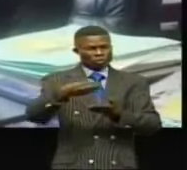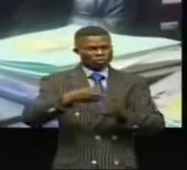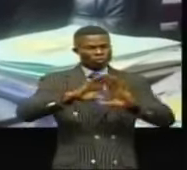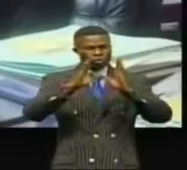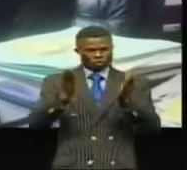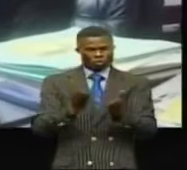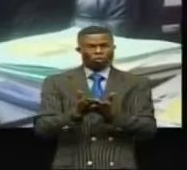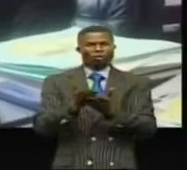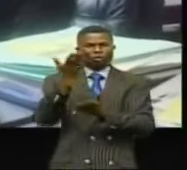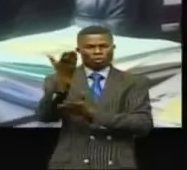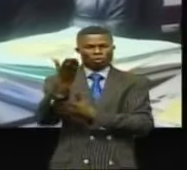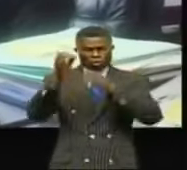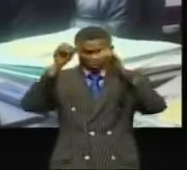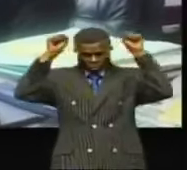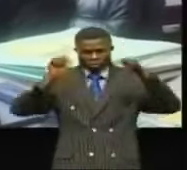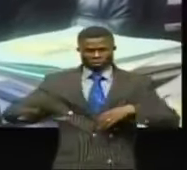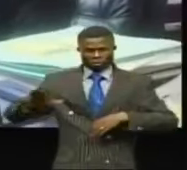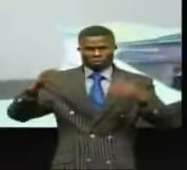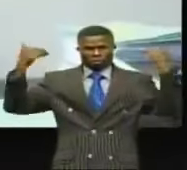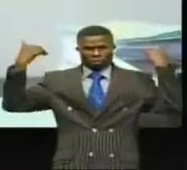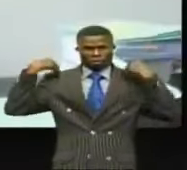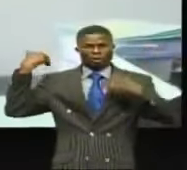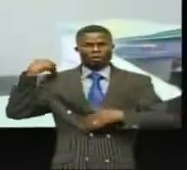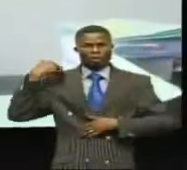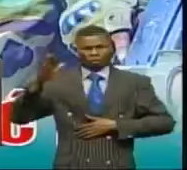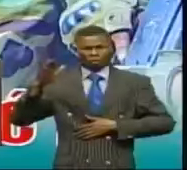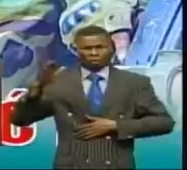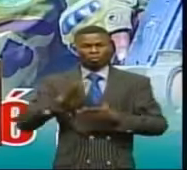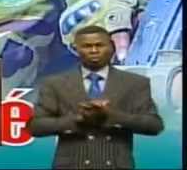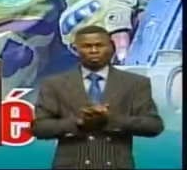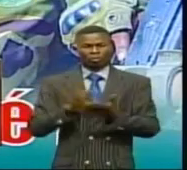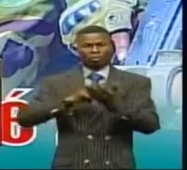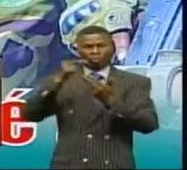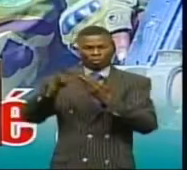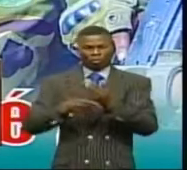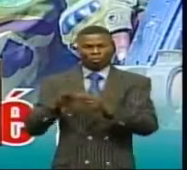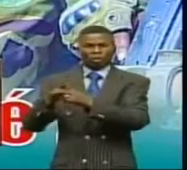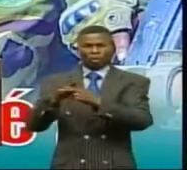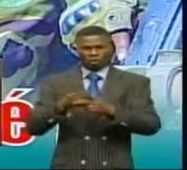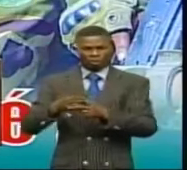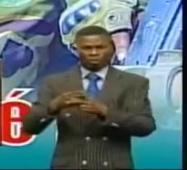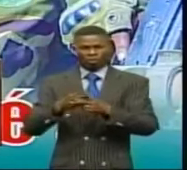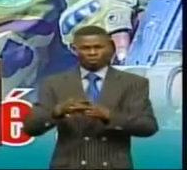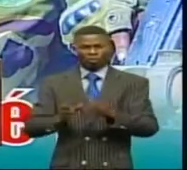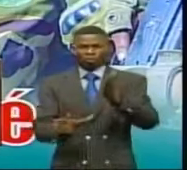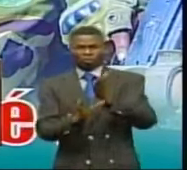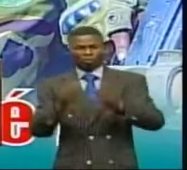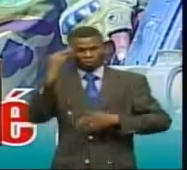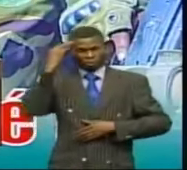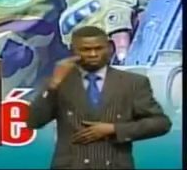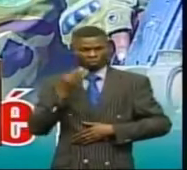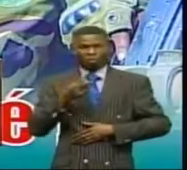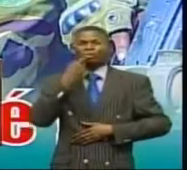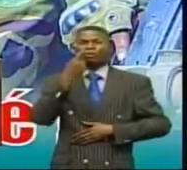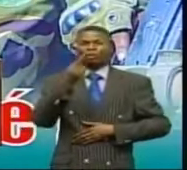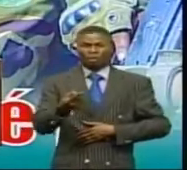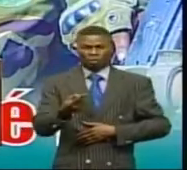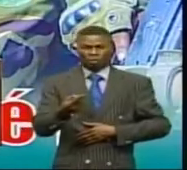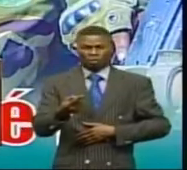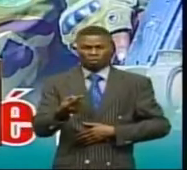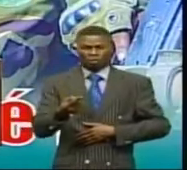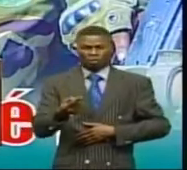le président de la République, chef de l'État. Sur le plan sécuritaire, le vice-ministre a aussi épinglé quelques